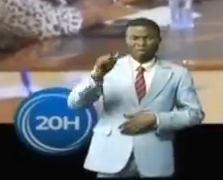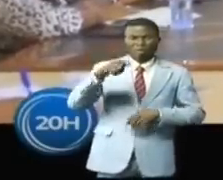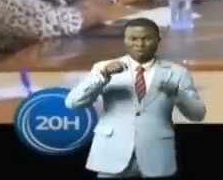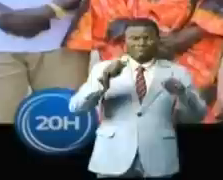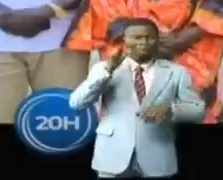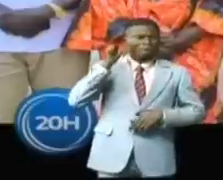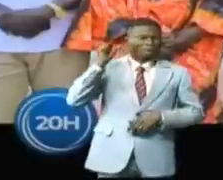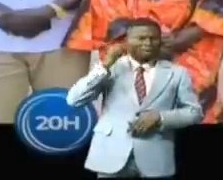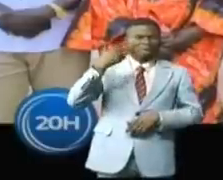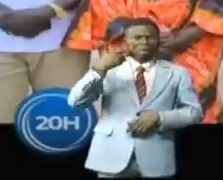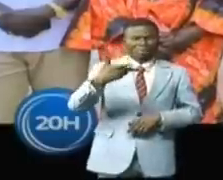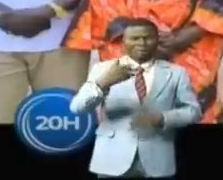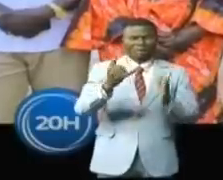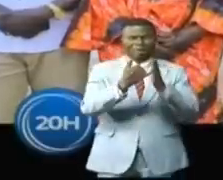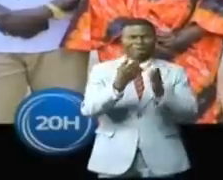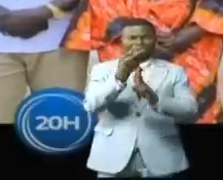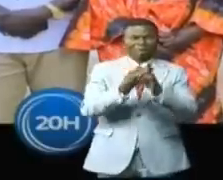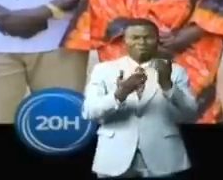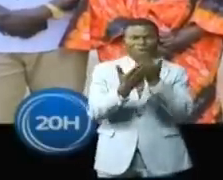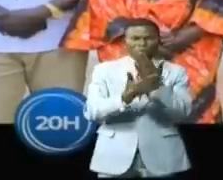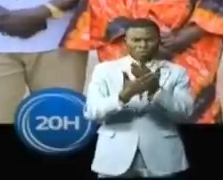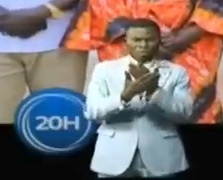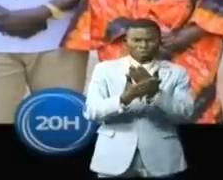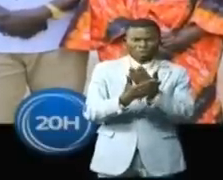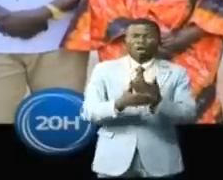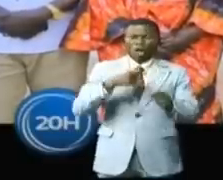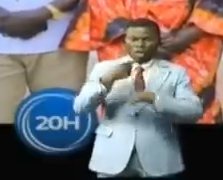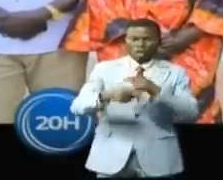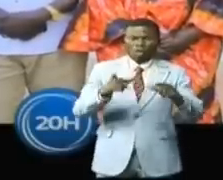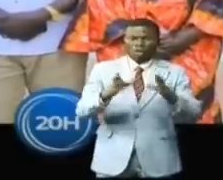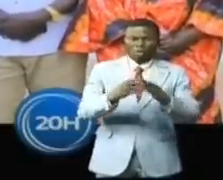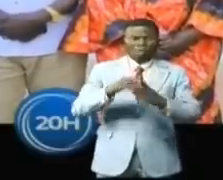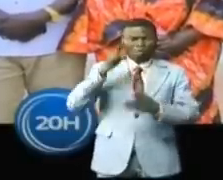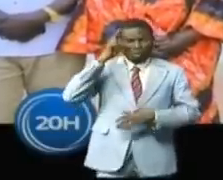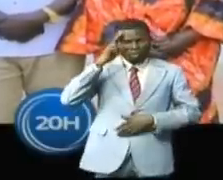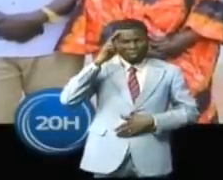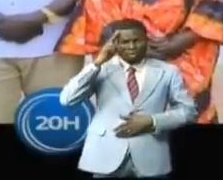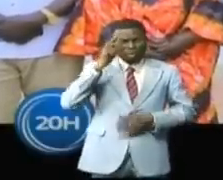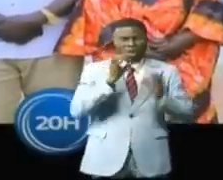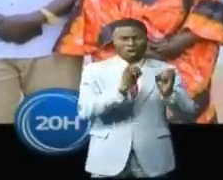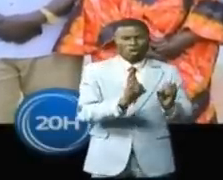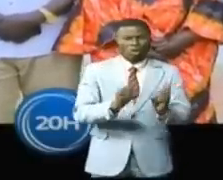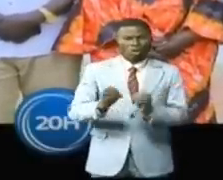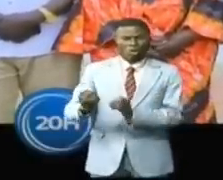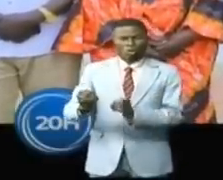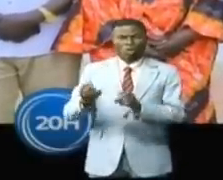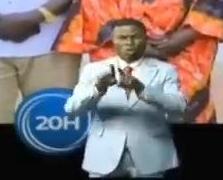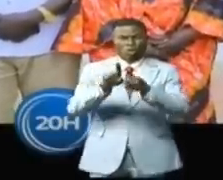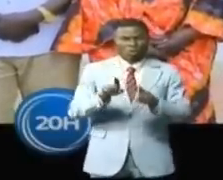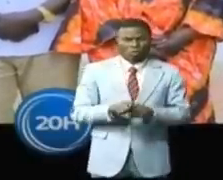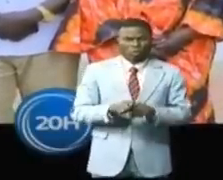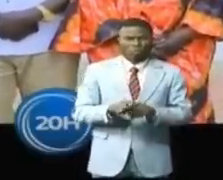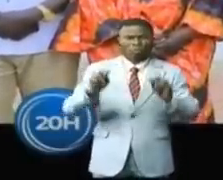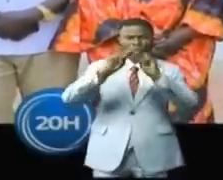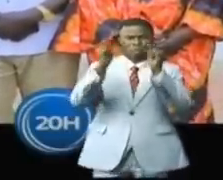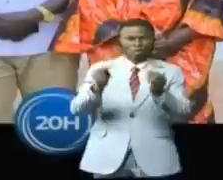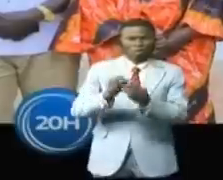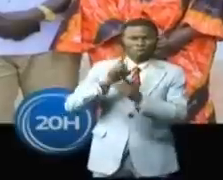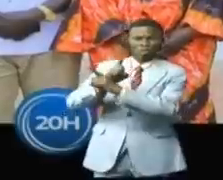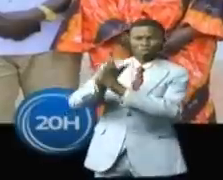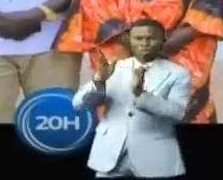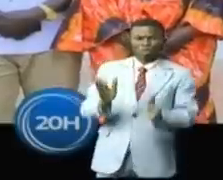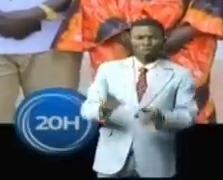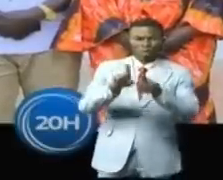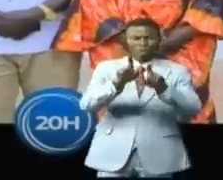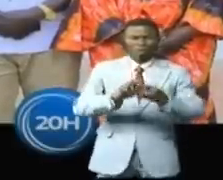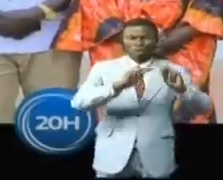6 juillet. Si jamais il y avait quelqu'un qui commencerait déjà à réfléchir, organiser une milice d'autodéfense ou